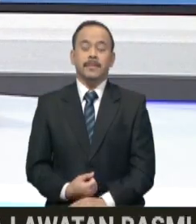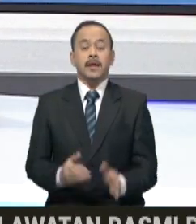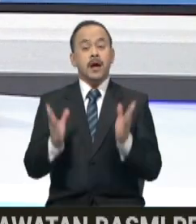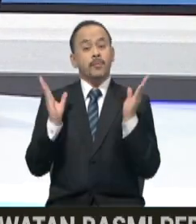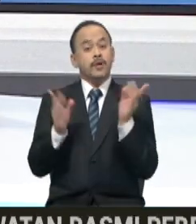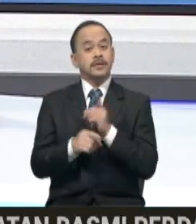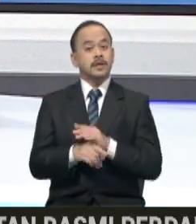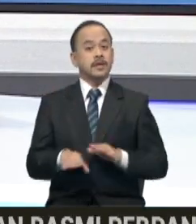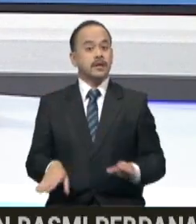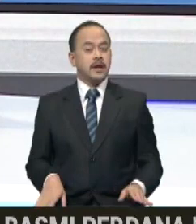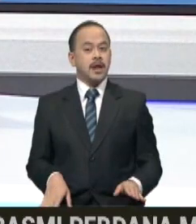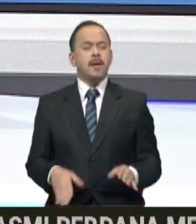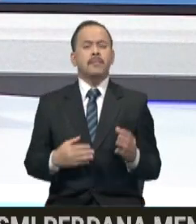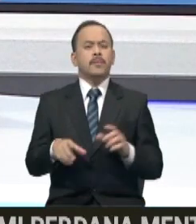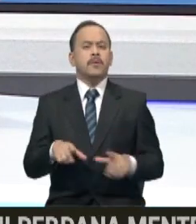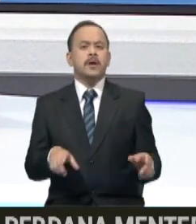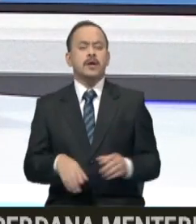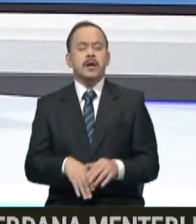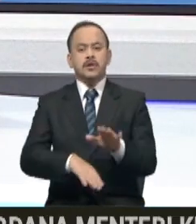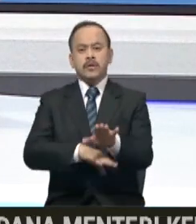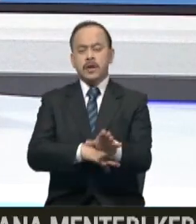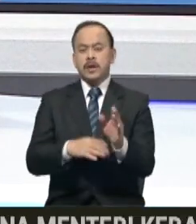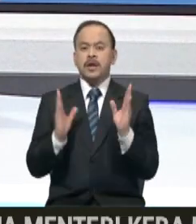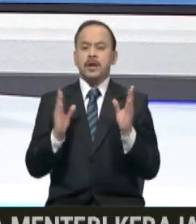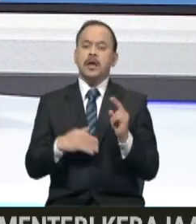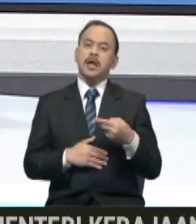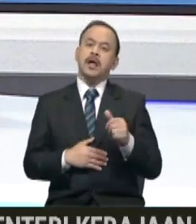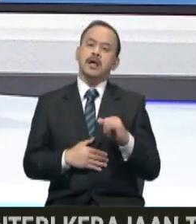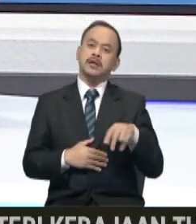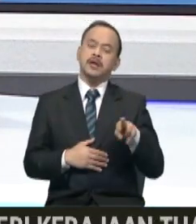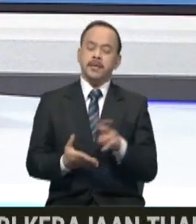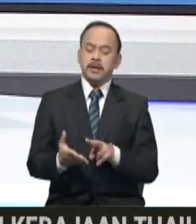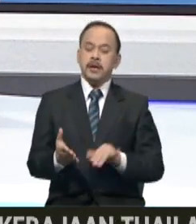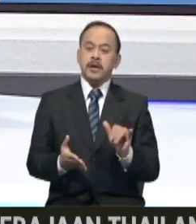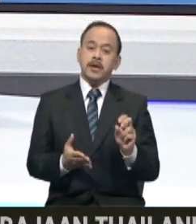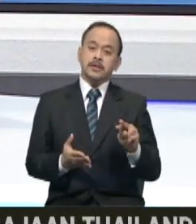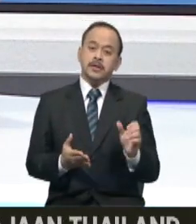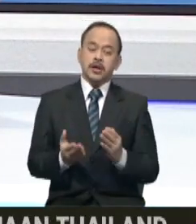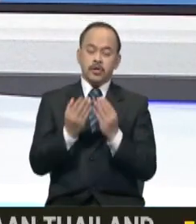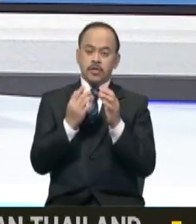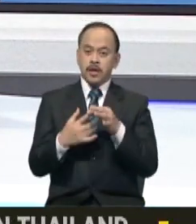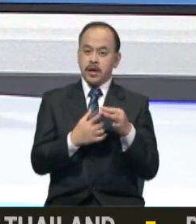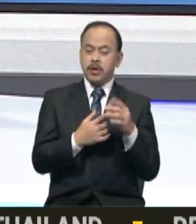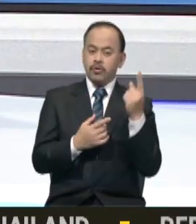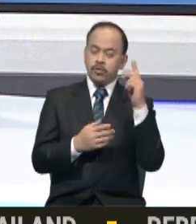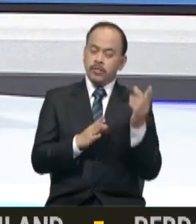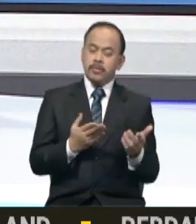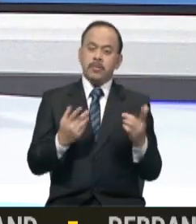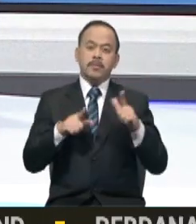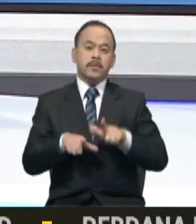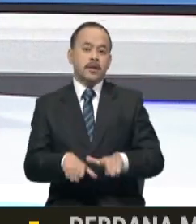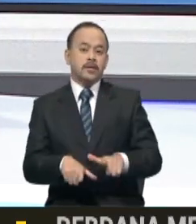Negara Brunei Darussalam akan mengadakan sembahyang sunat hajat, membaca surah Yasin dan doa khas bagi memohon perlindungan